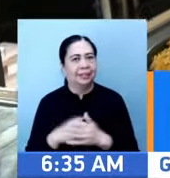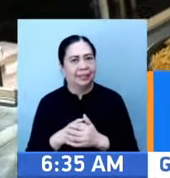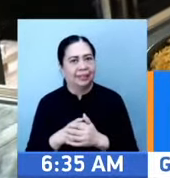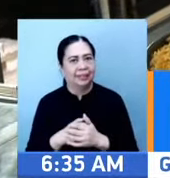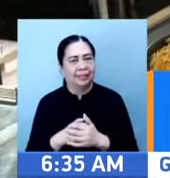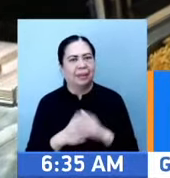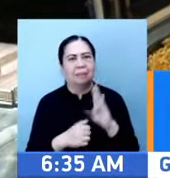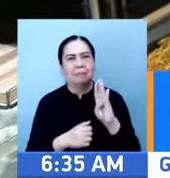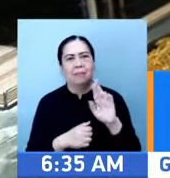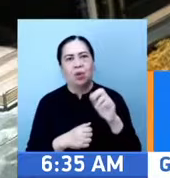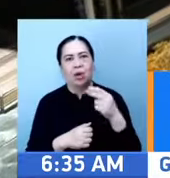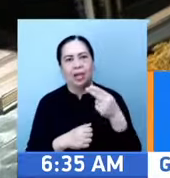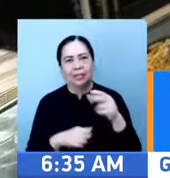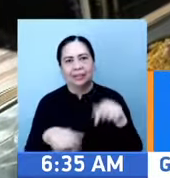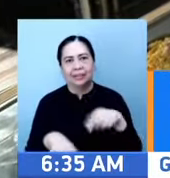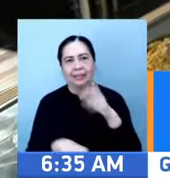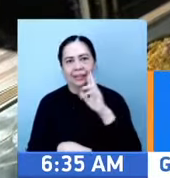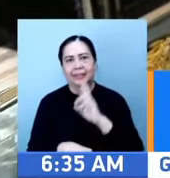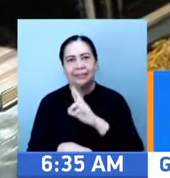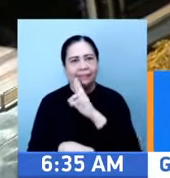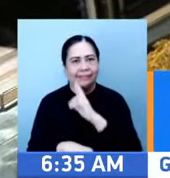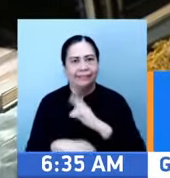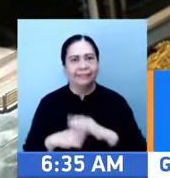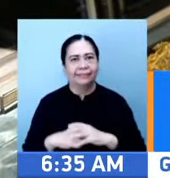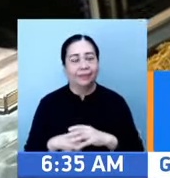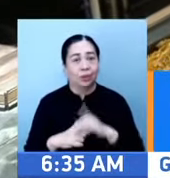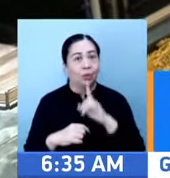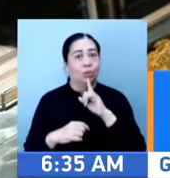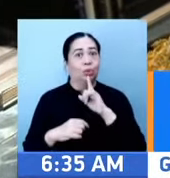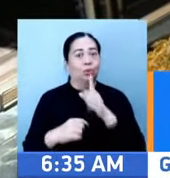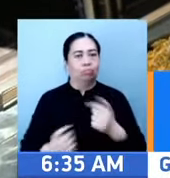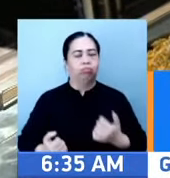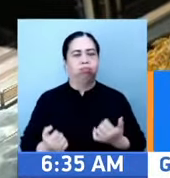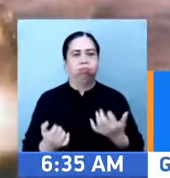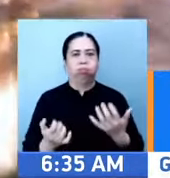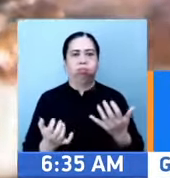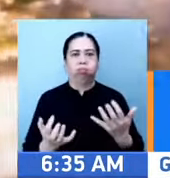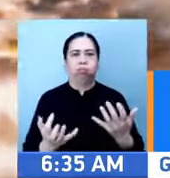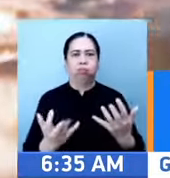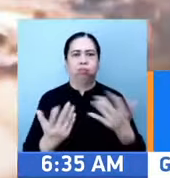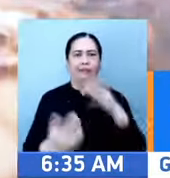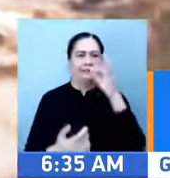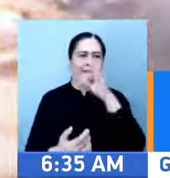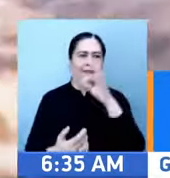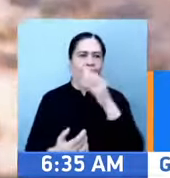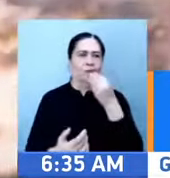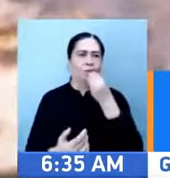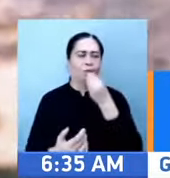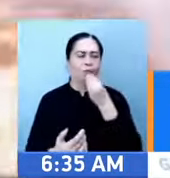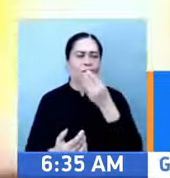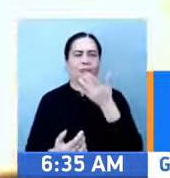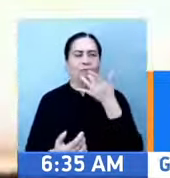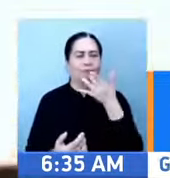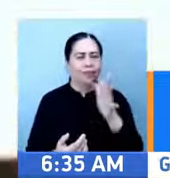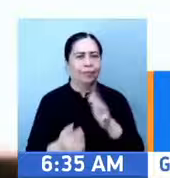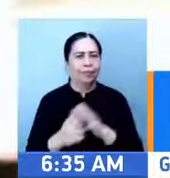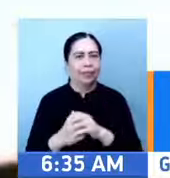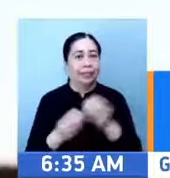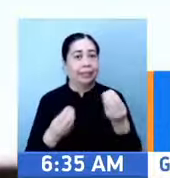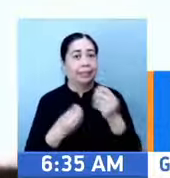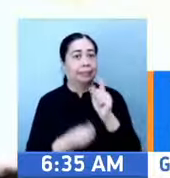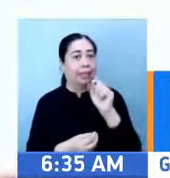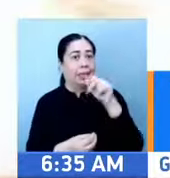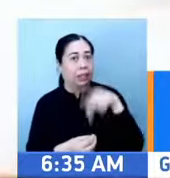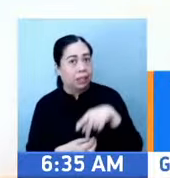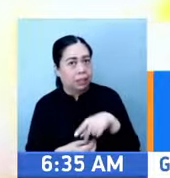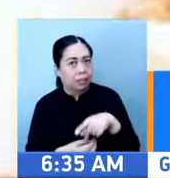Itong restaurant na to talaga namang nagpapaapoy ng mga Pinoy favorites. At para bigyan tayo ng mga tip, tsaka yung magandang kwento kung